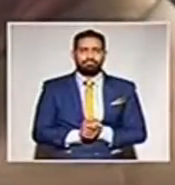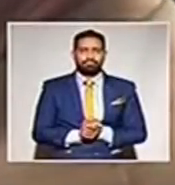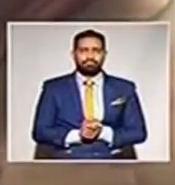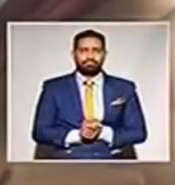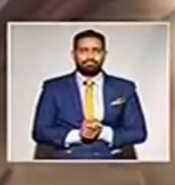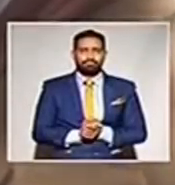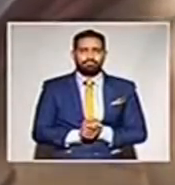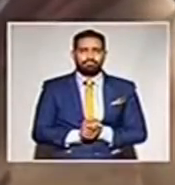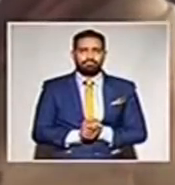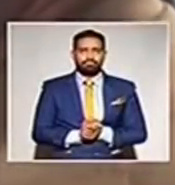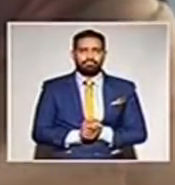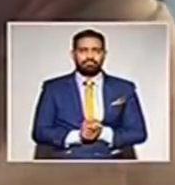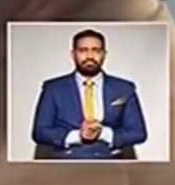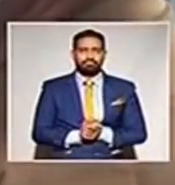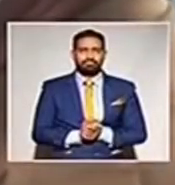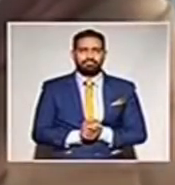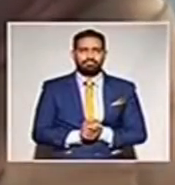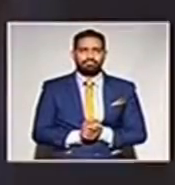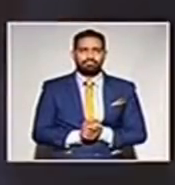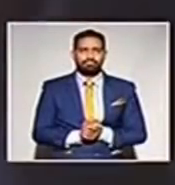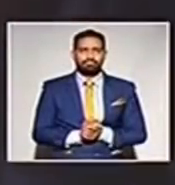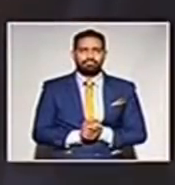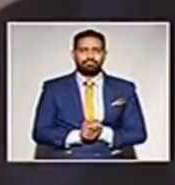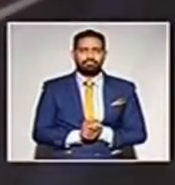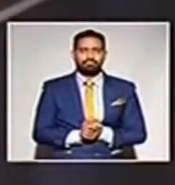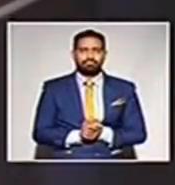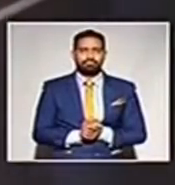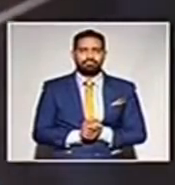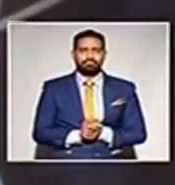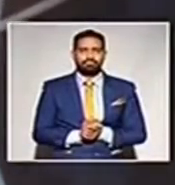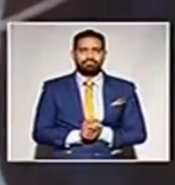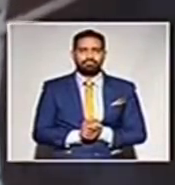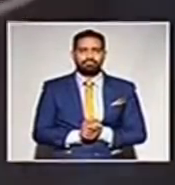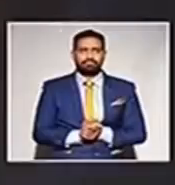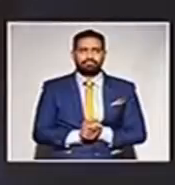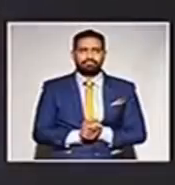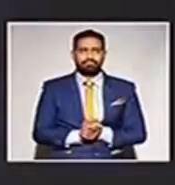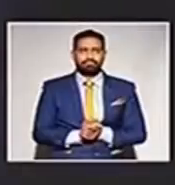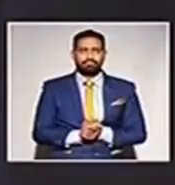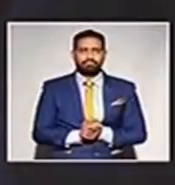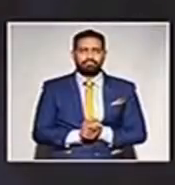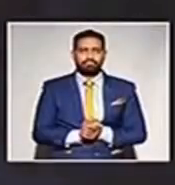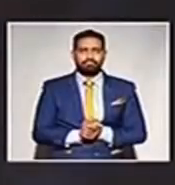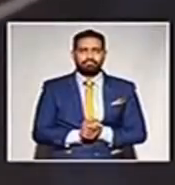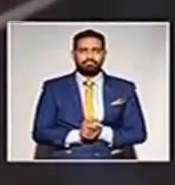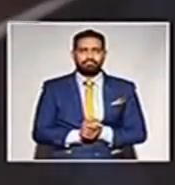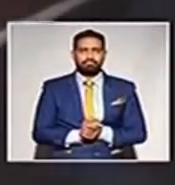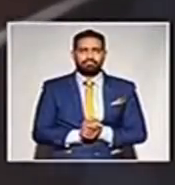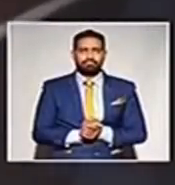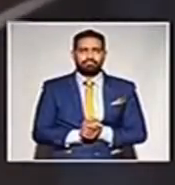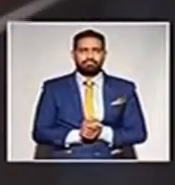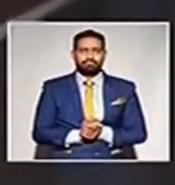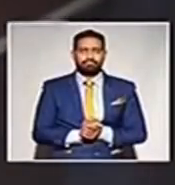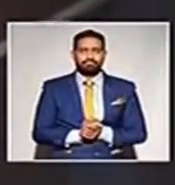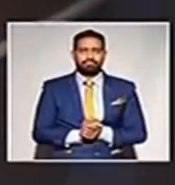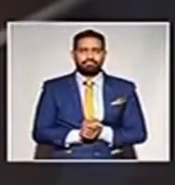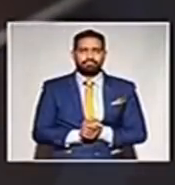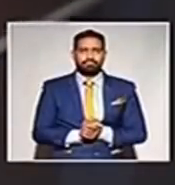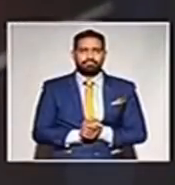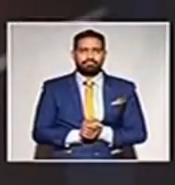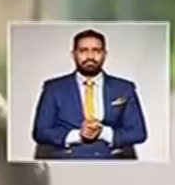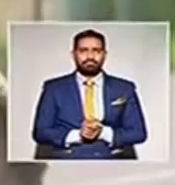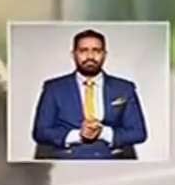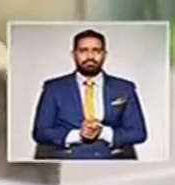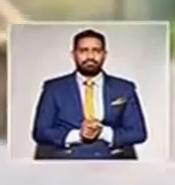ජීවත් වෙන්නේ නැහැ. ඒ 50 සතුටින් ඉන්න දෙන්නේ නැහැ මුන්. රටේ ඉන්න මිනිස්සුන් ඔක්කොම විකුණා කයිමුන්. ඇඳලා ඉන්න කතාවට ඕන එකයිද කියන්නකෝ.